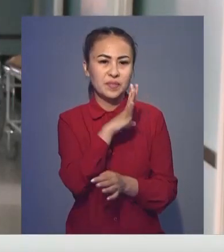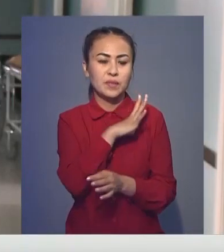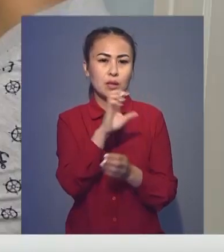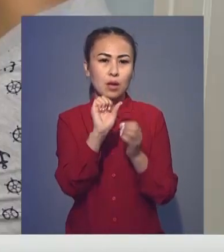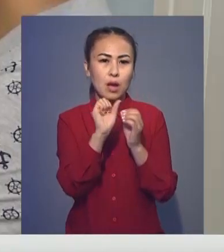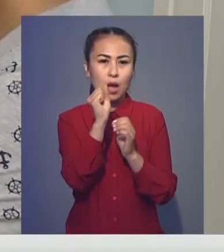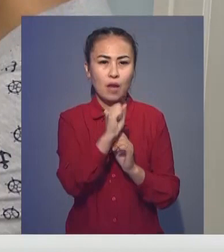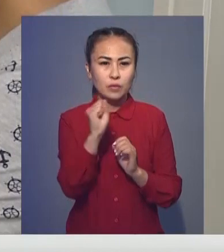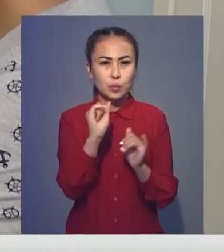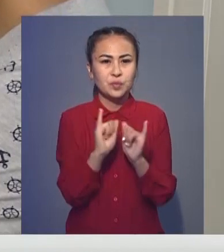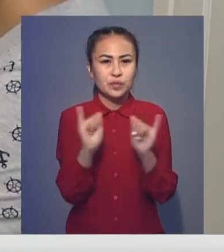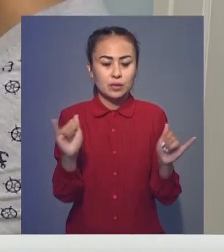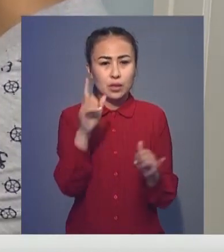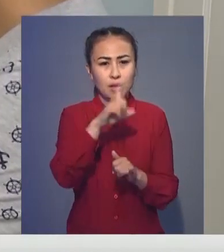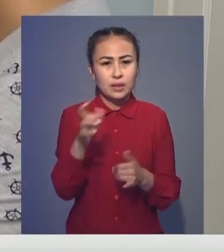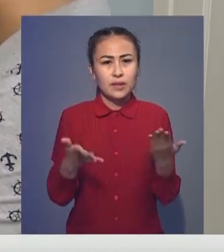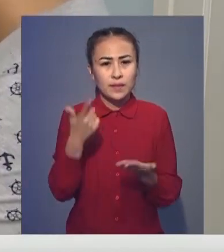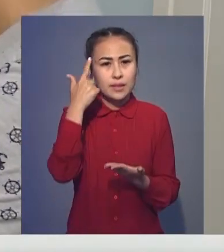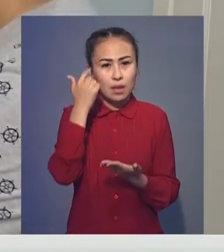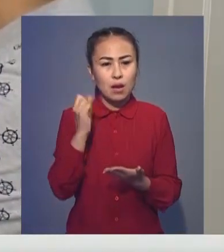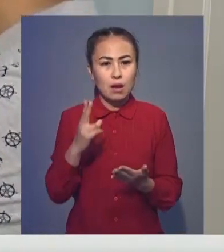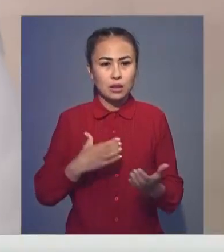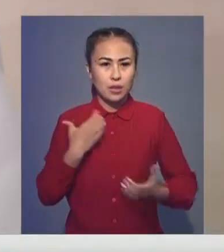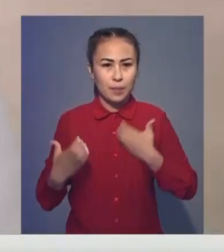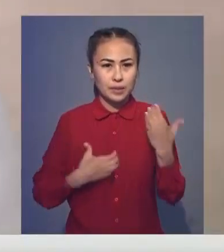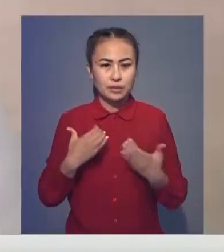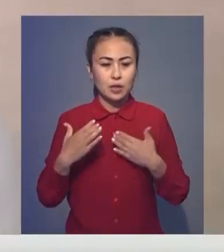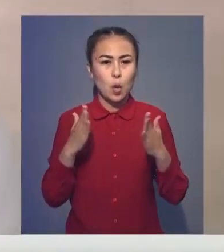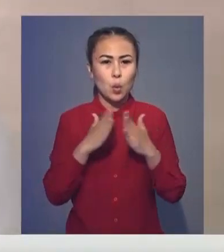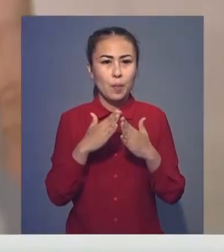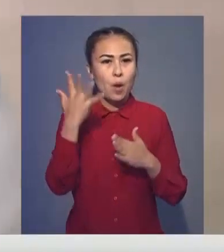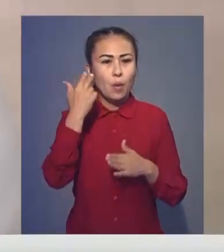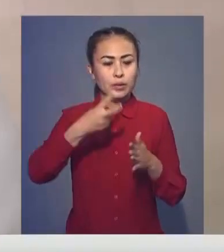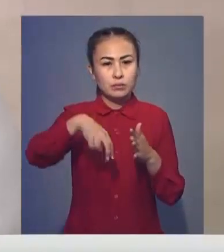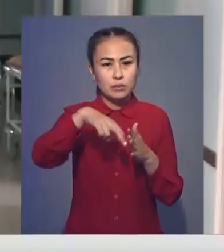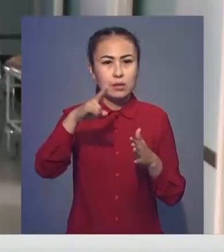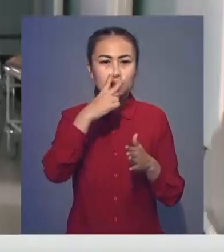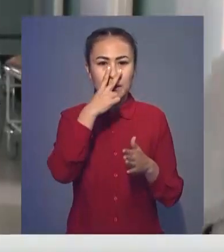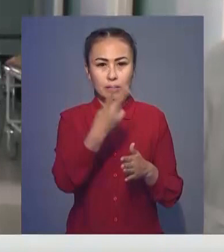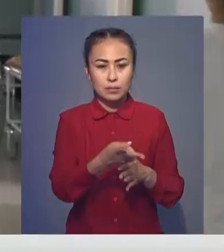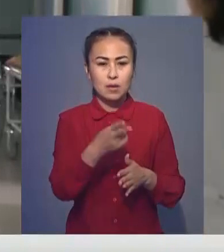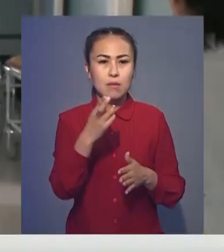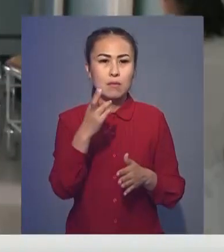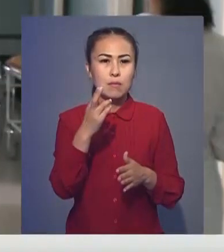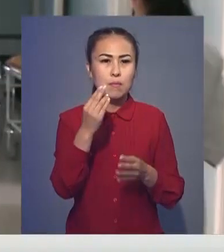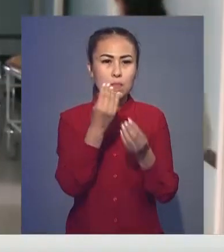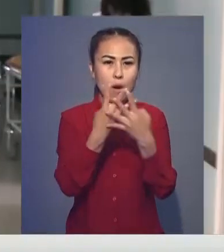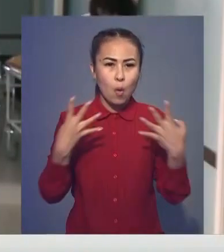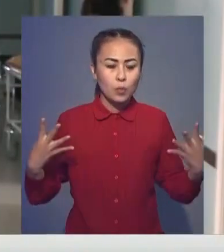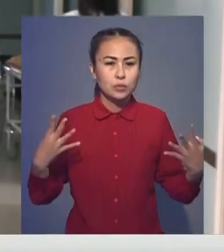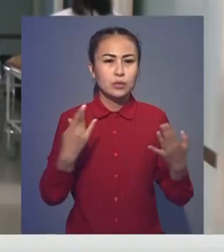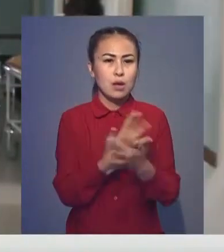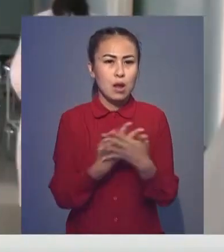көбейіп кетеді. Адам өзі білет шығар қалай сақтануын. Үйдегі жүргендерге қарап жүру керек. Паутина, жене